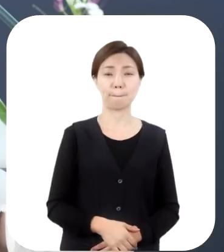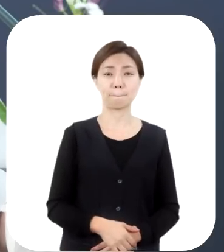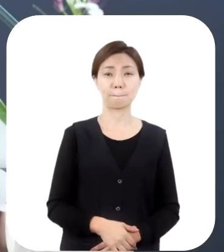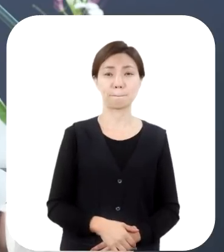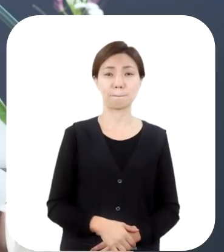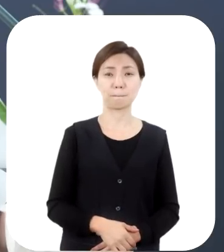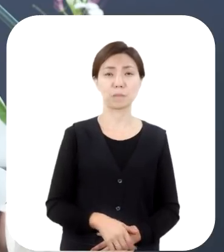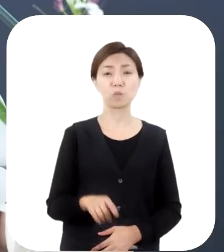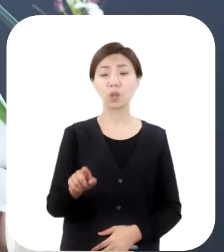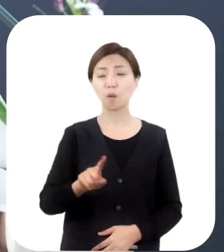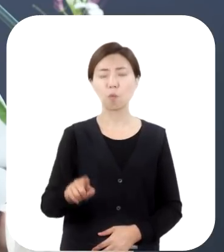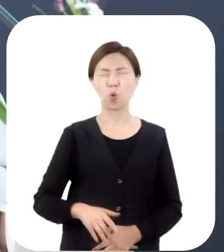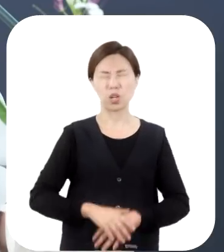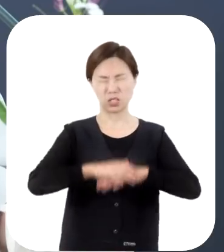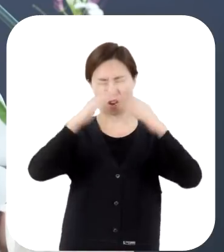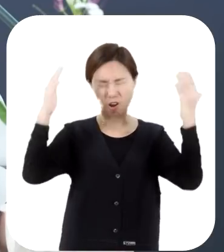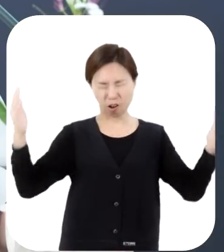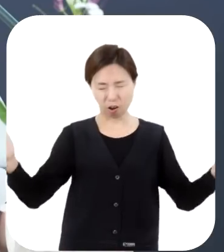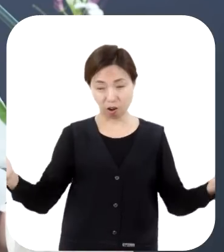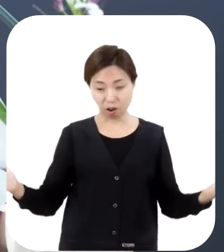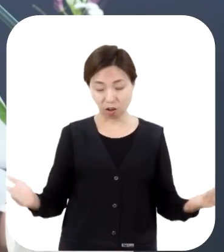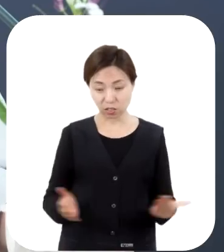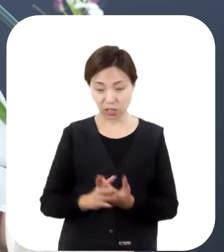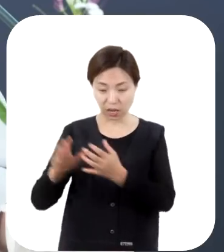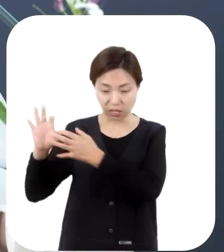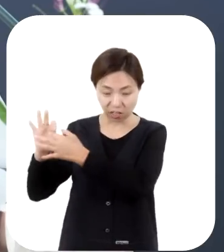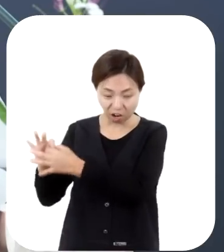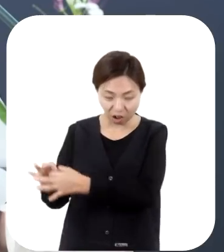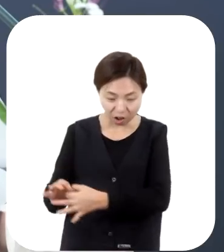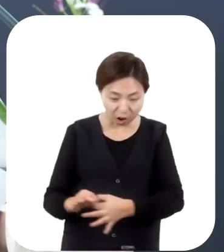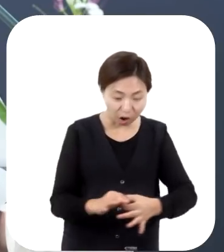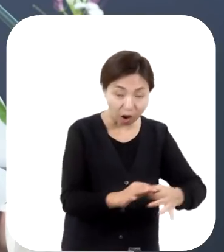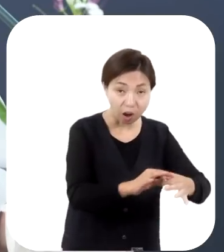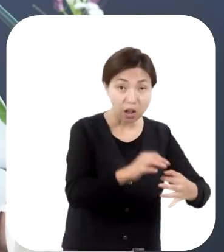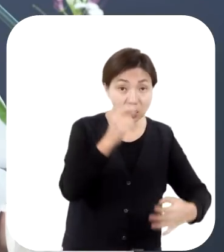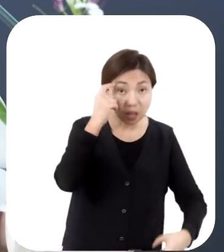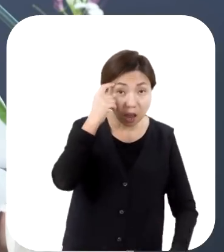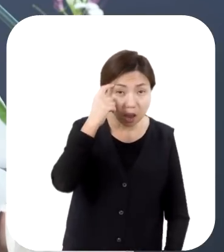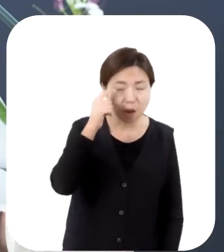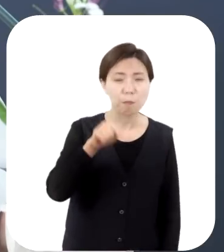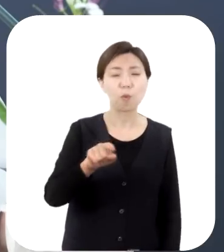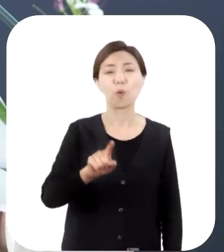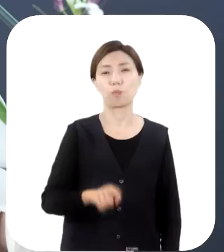이런 것을 우리가 이 전체 연기적으로 볼 때는